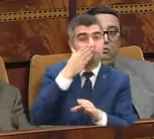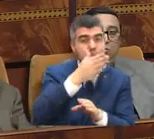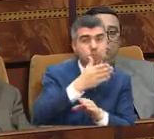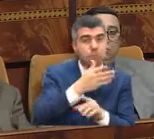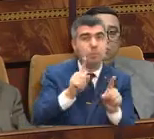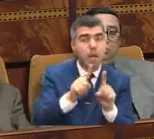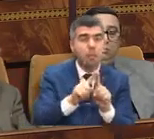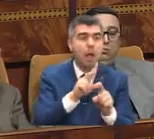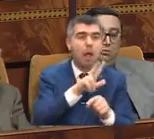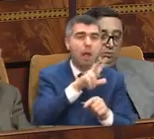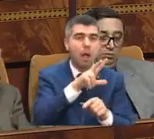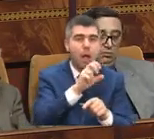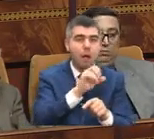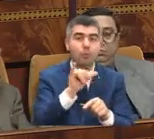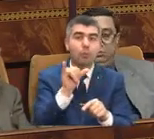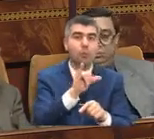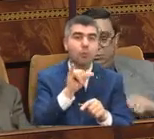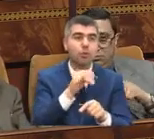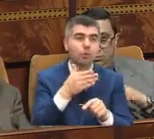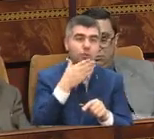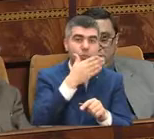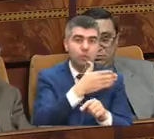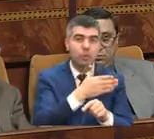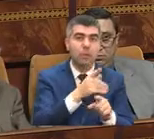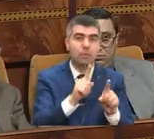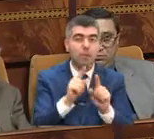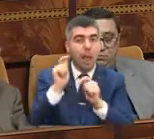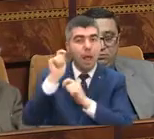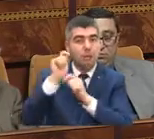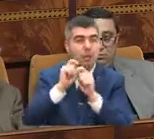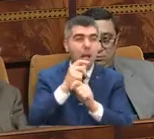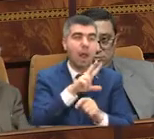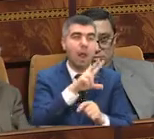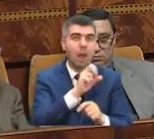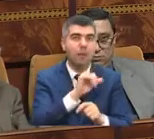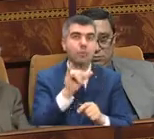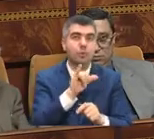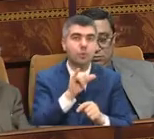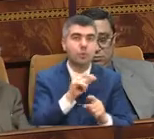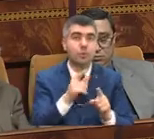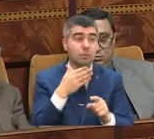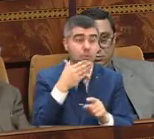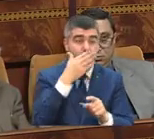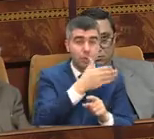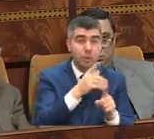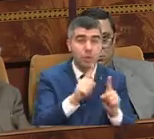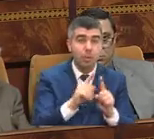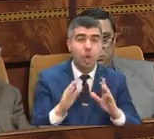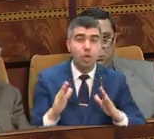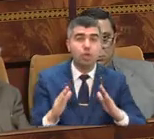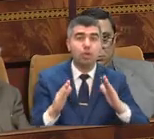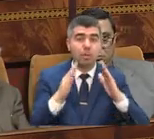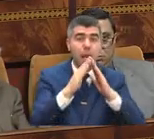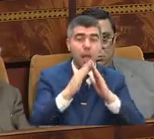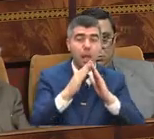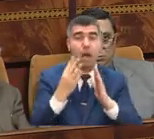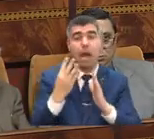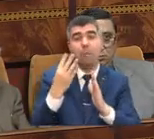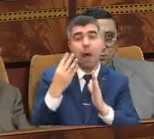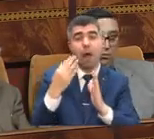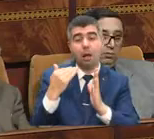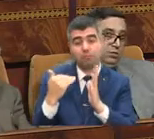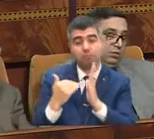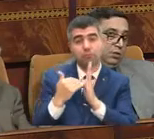ويكونوا نعرفوهم فين غاديين. كاين اللي طالع الطبقه راه معروف فيه ثلاثه طبقات، راه في امرداد لا نيجي ديك